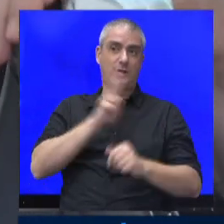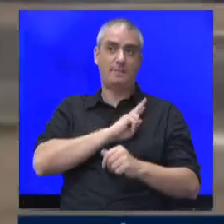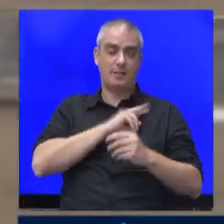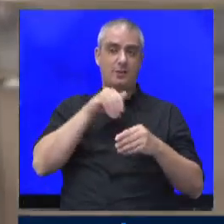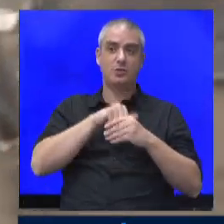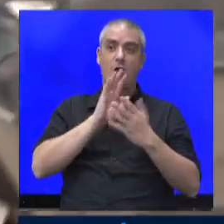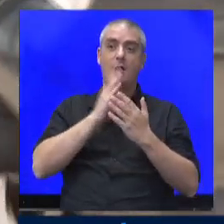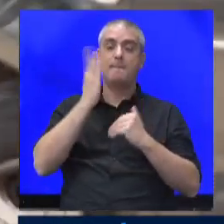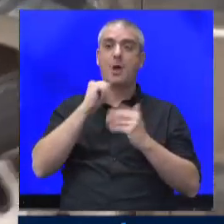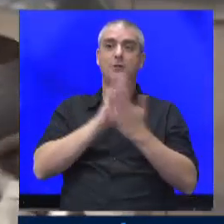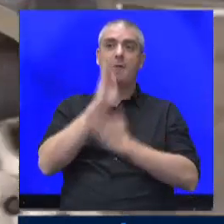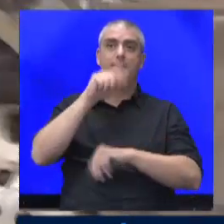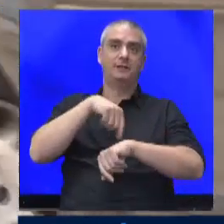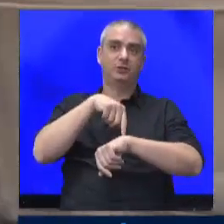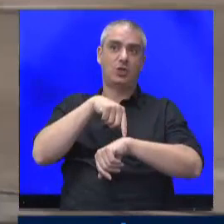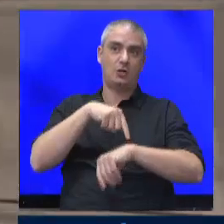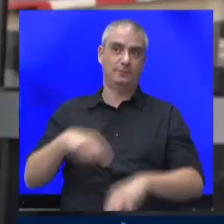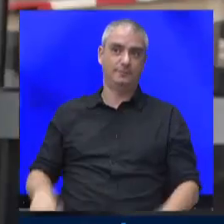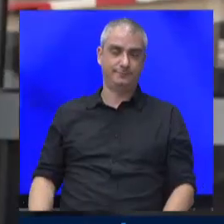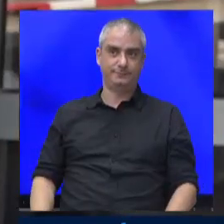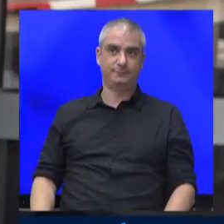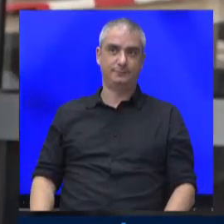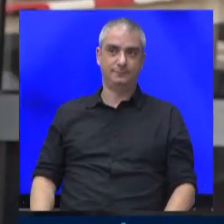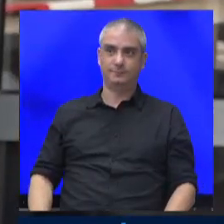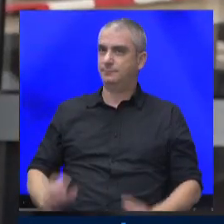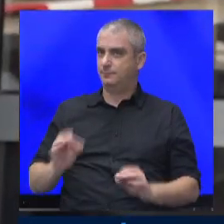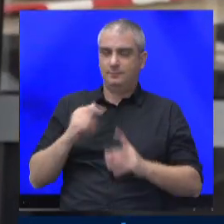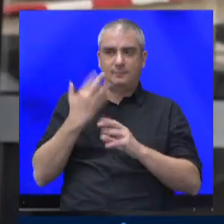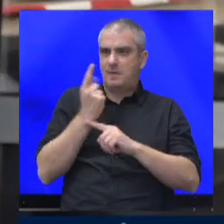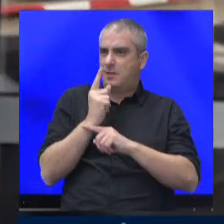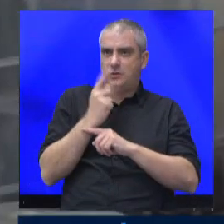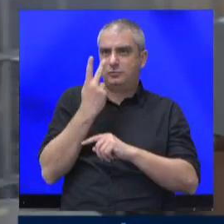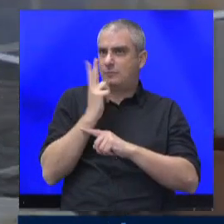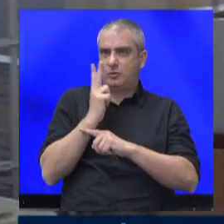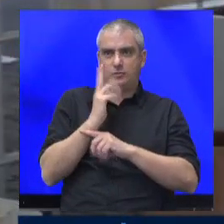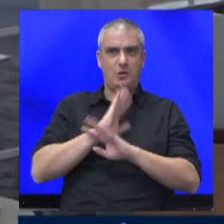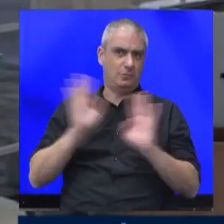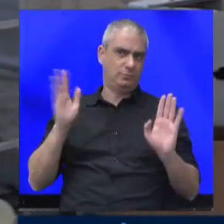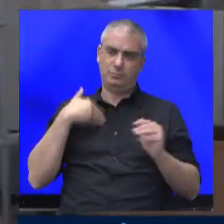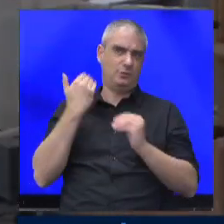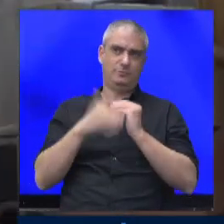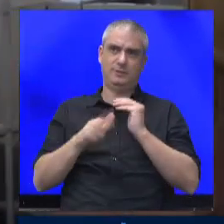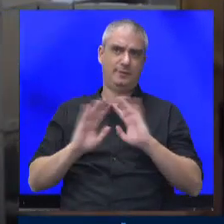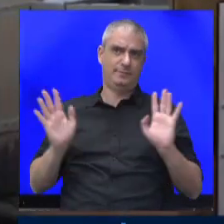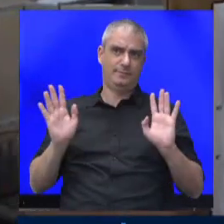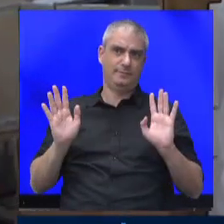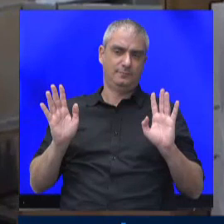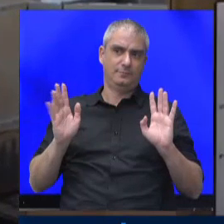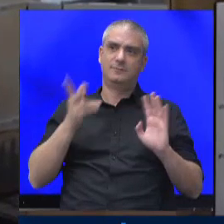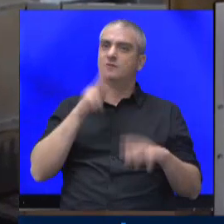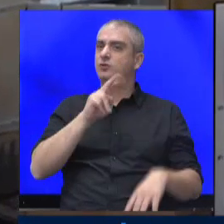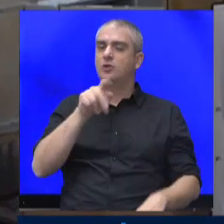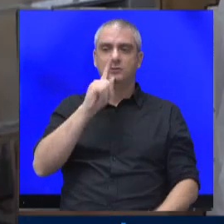מ-14 שעות. זה ממש עניין של כמה דקות, 2-3 דקות אפילו, זה אנחנו מסיימים את זה. ויש את העניין הזה שהם צריכים להגיע